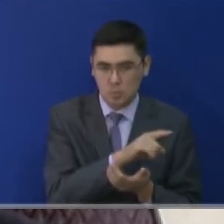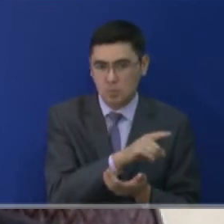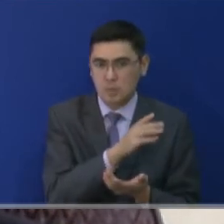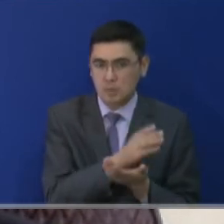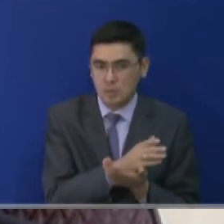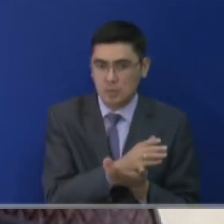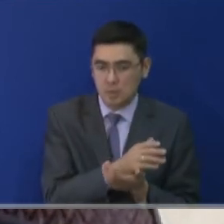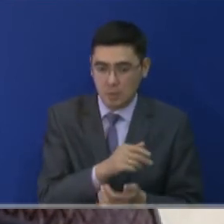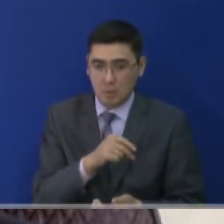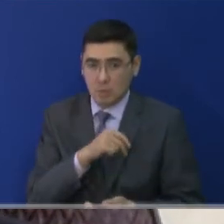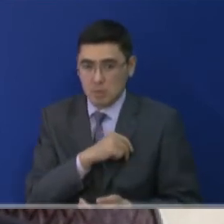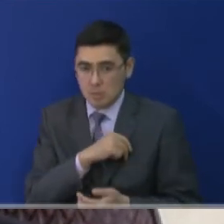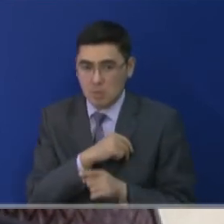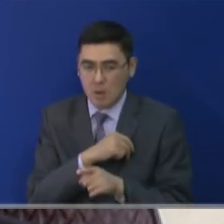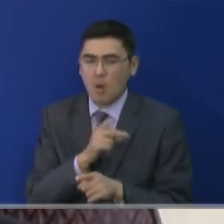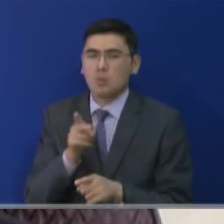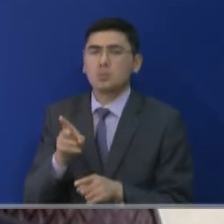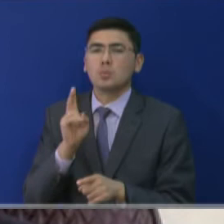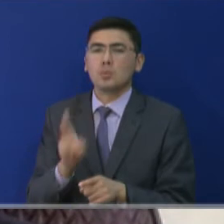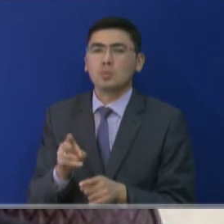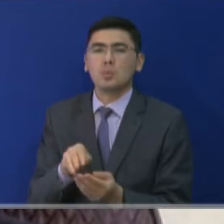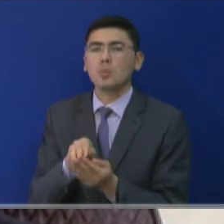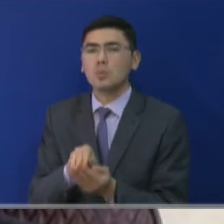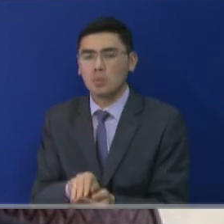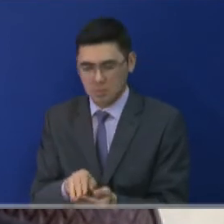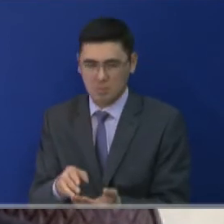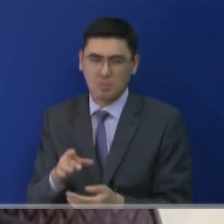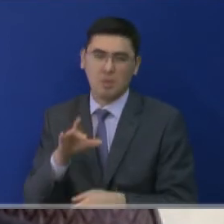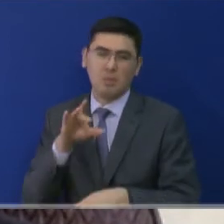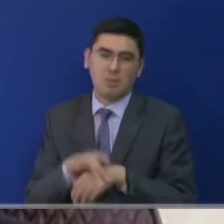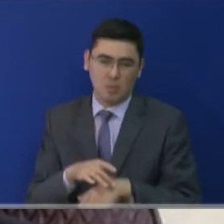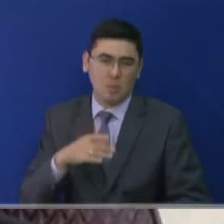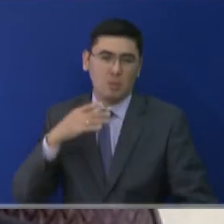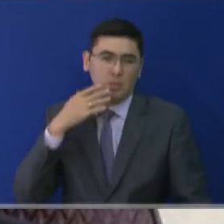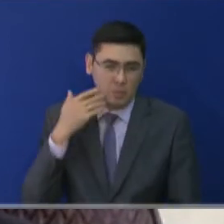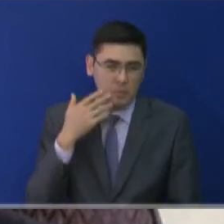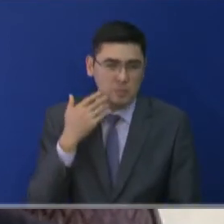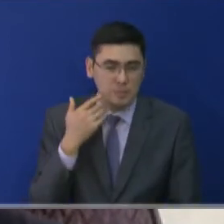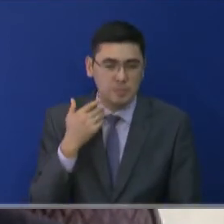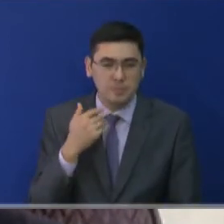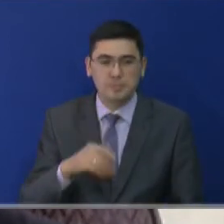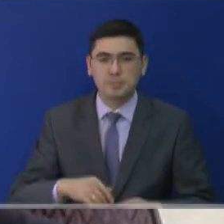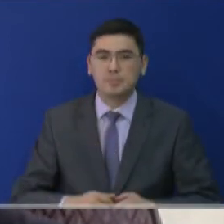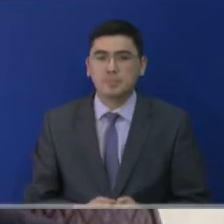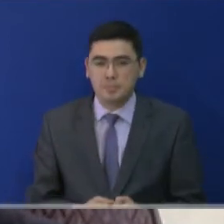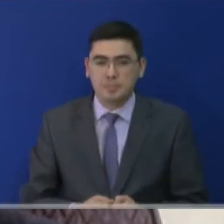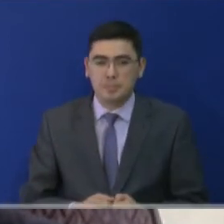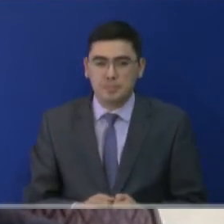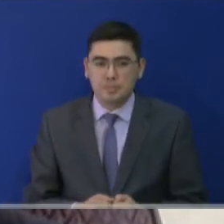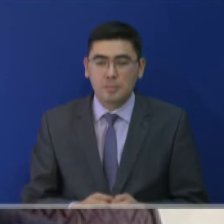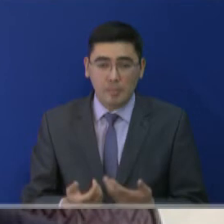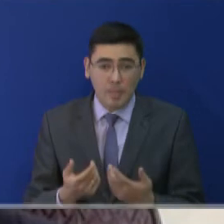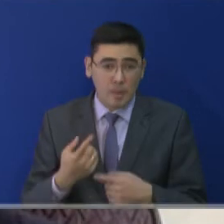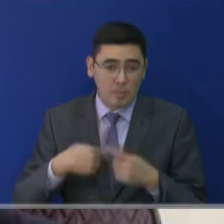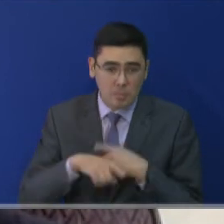кім екені нақты анықталды. Демек, белгісіз сарбаз ретінде емес, тағдыры белгіленген жауынгер ретінде жерленді. Бірақ біз